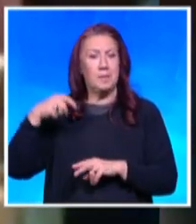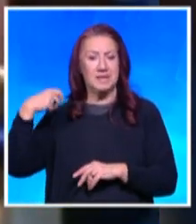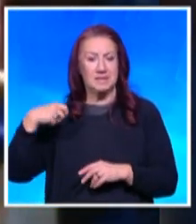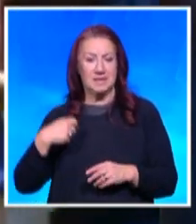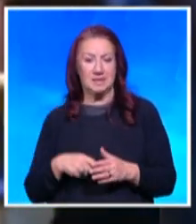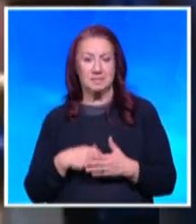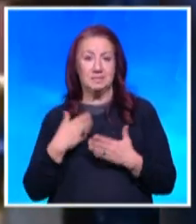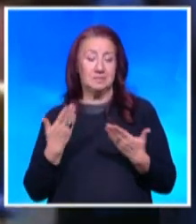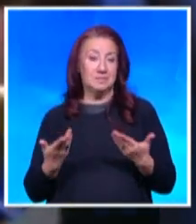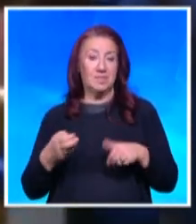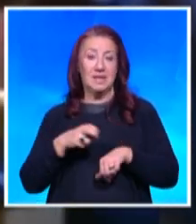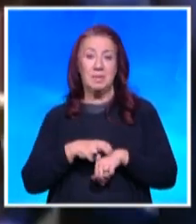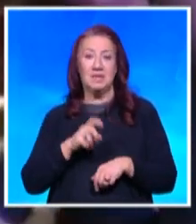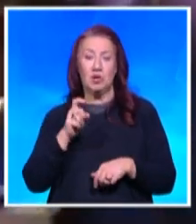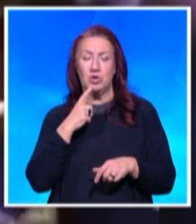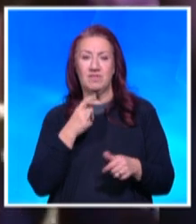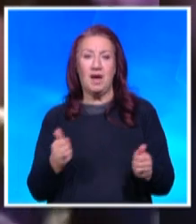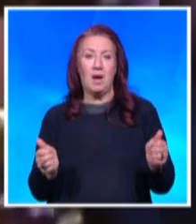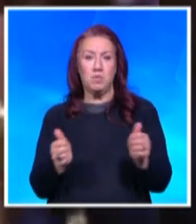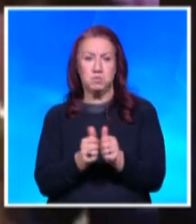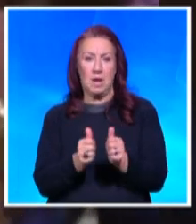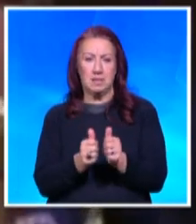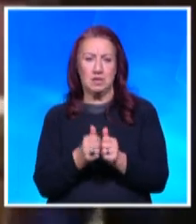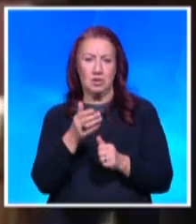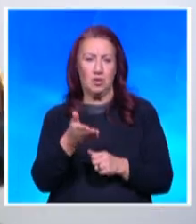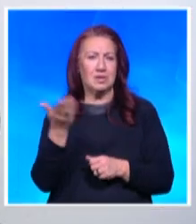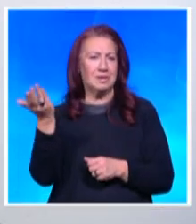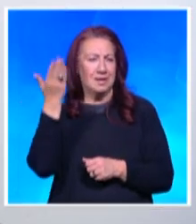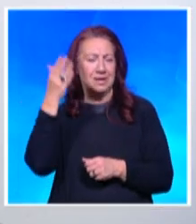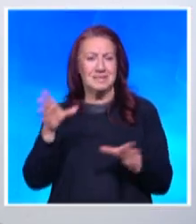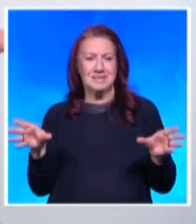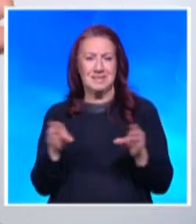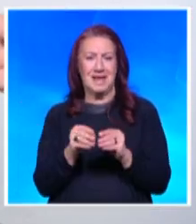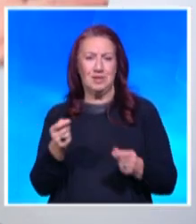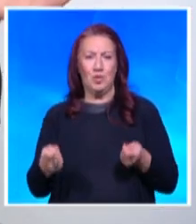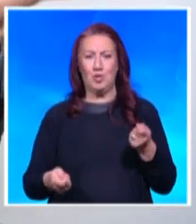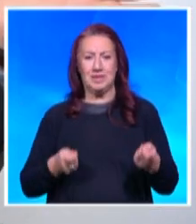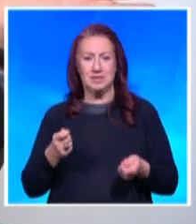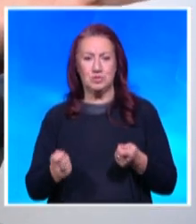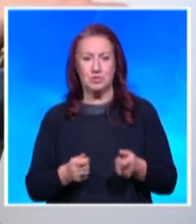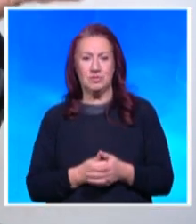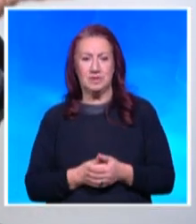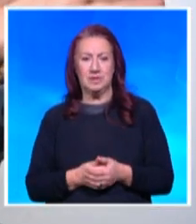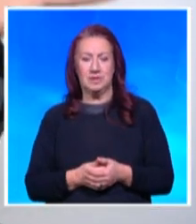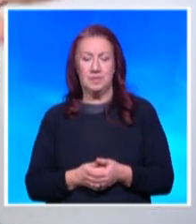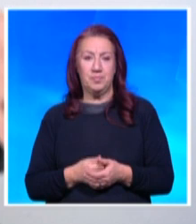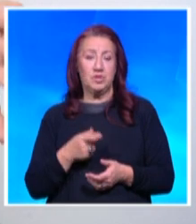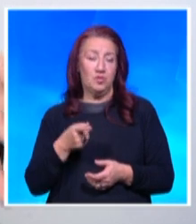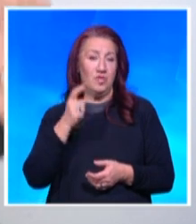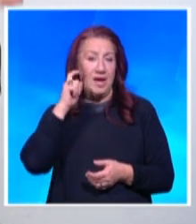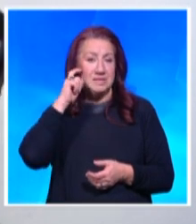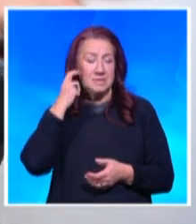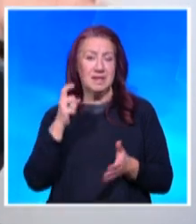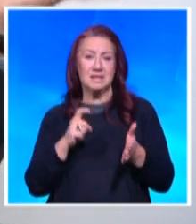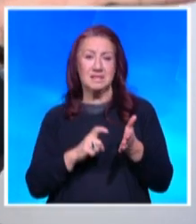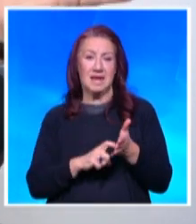на изпълкома, е партньорът на Михайлов от негов прословут танц. Това е смисъла на закона за търговския регистър. Тези обстоятелства